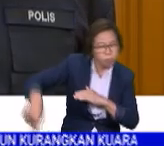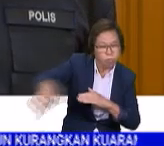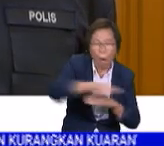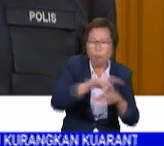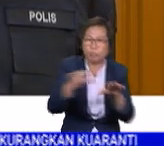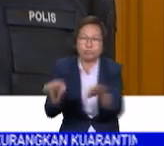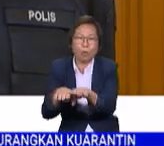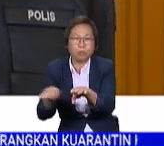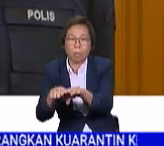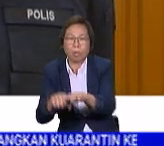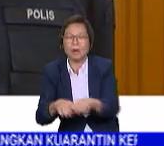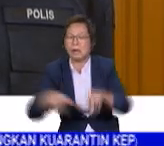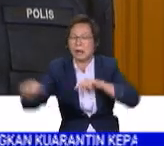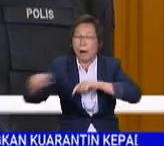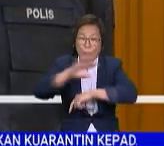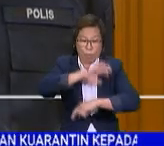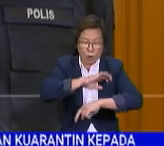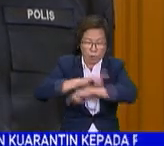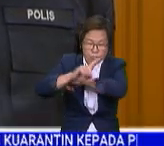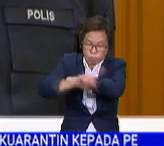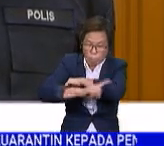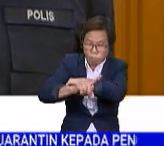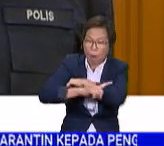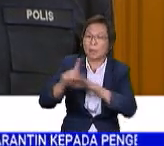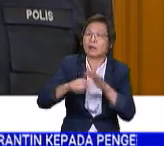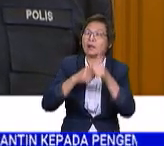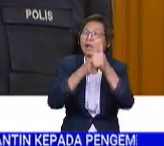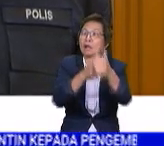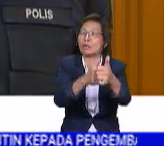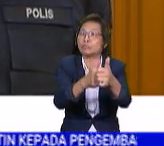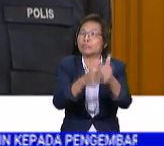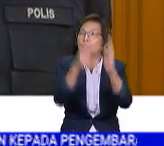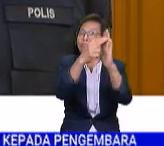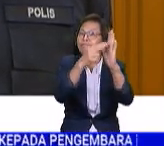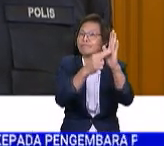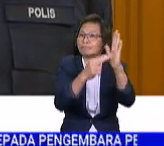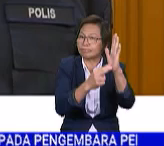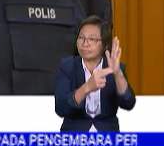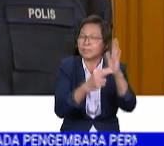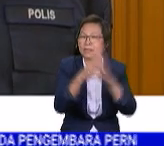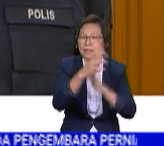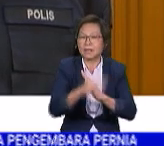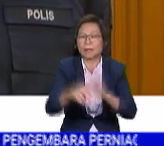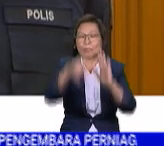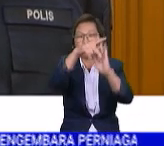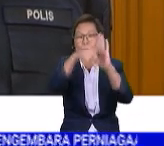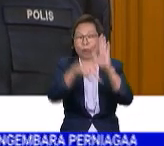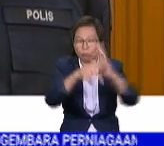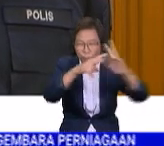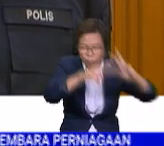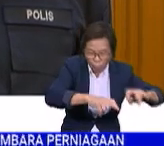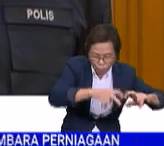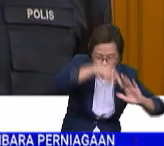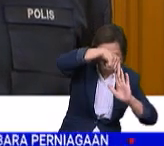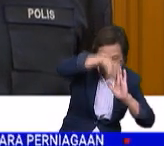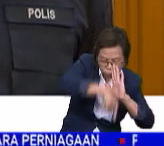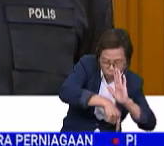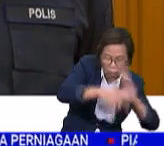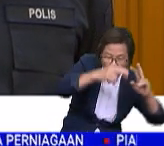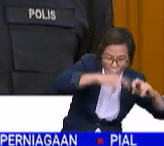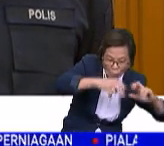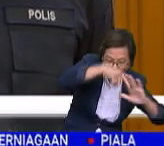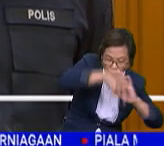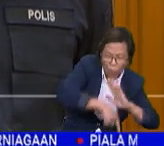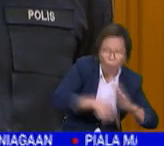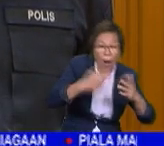Setiap tindakan yang diambil oleh pihak polis ini adalah berlandaskan pada peraturan dan protokol siasatan yang terperinci.